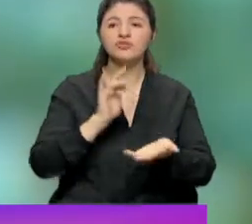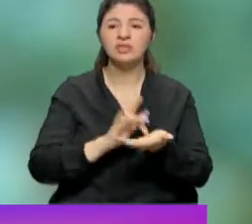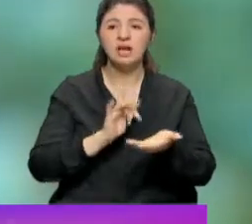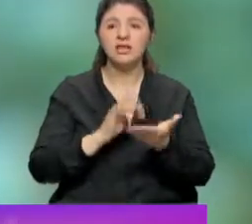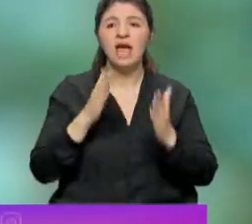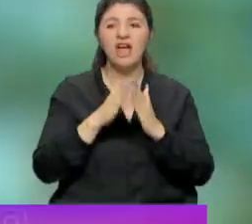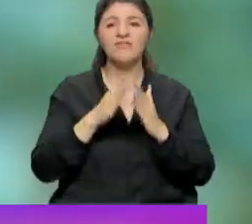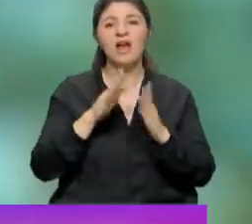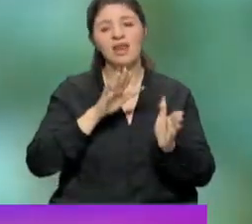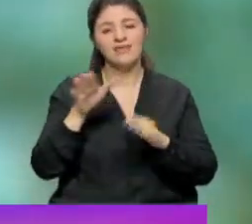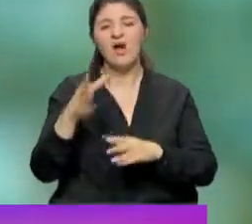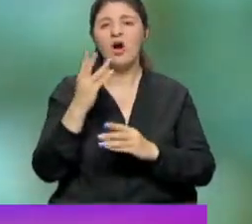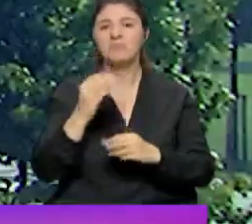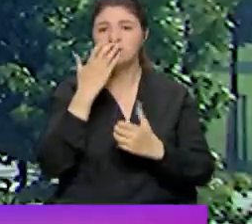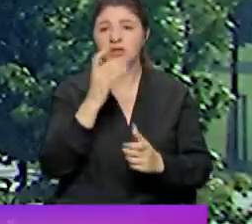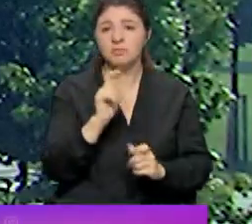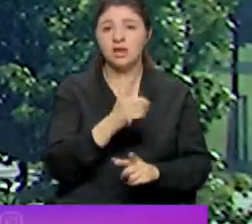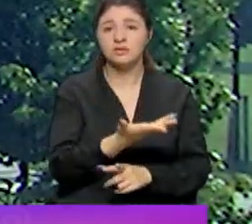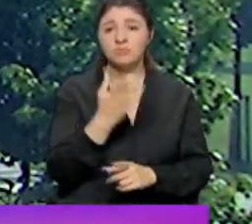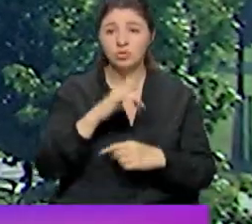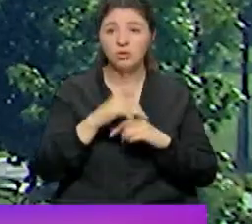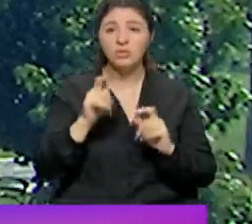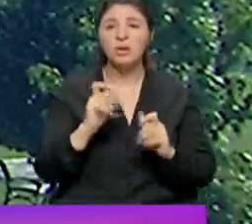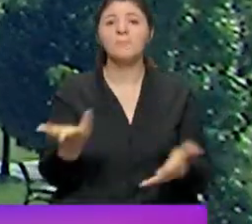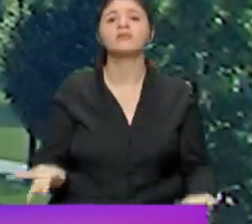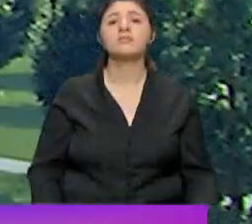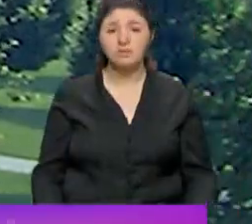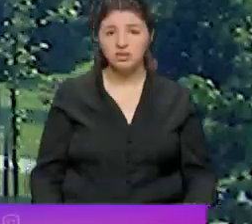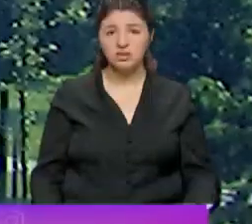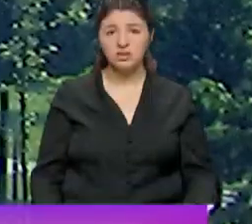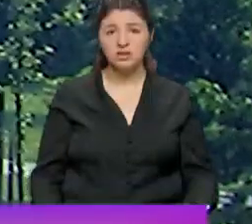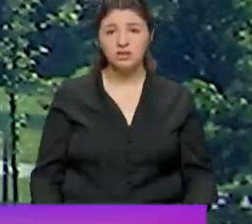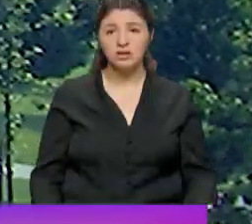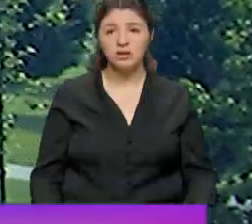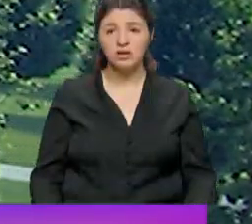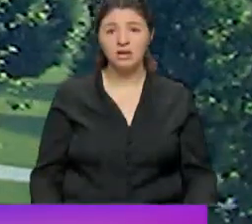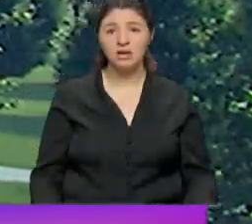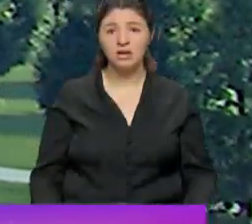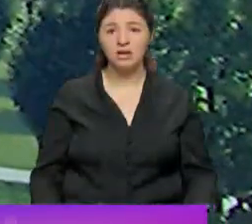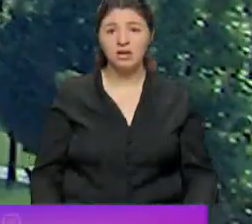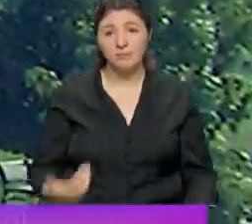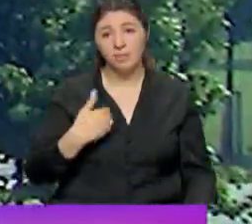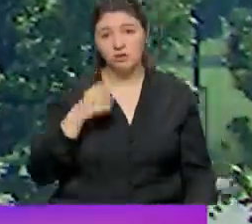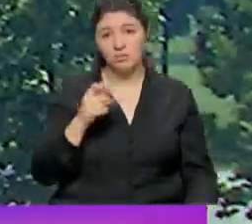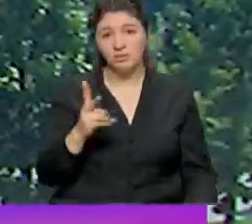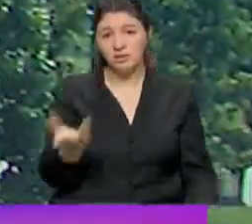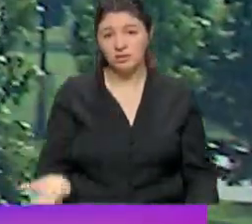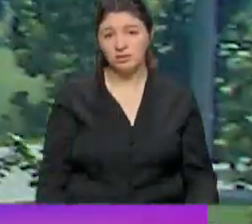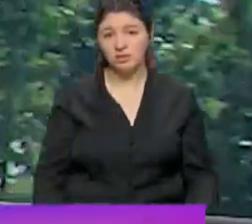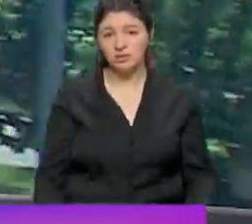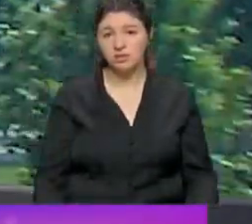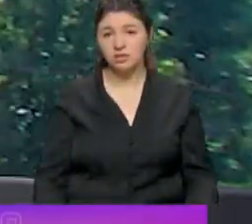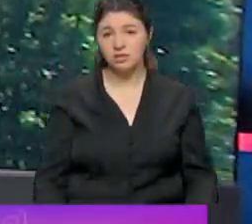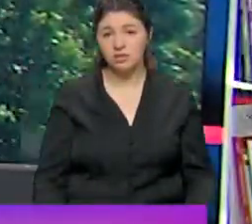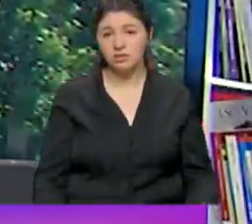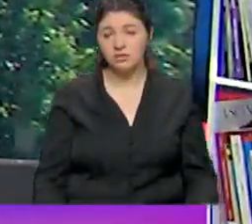cezalarını evlerde çekmeleri sağlamalı bir ülke bunu yapmaz MF Bence yapabilir